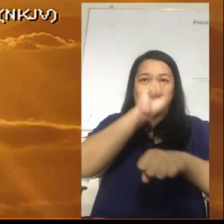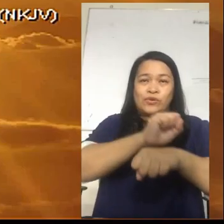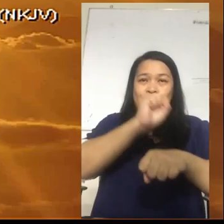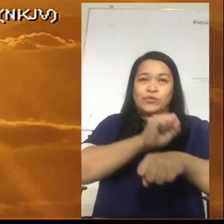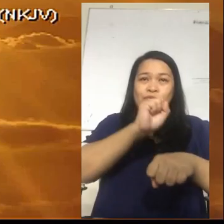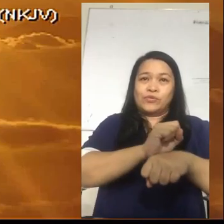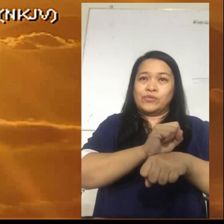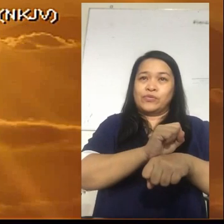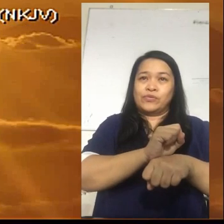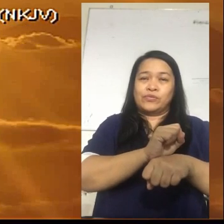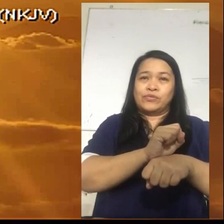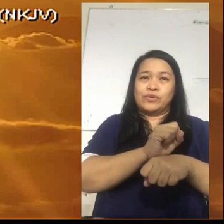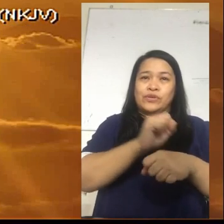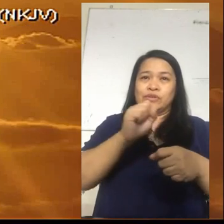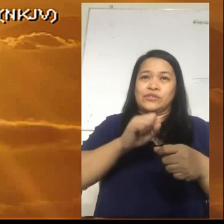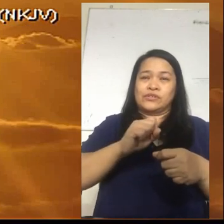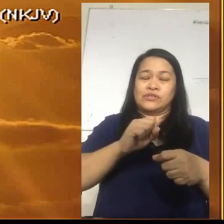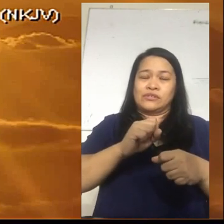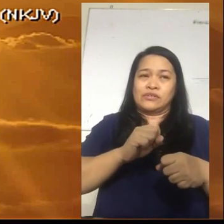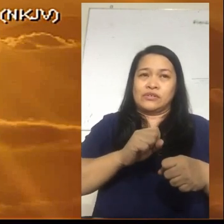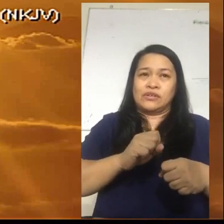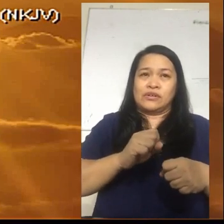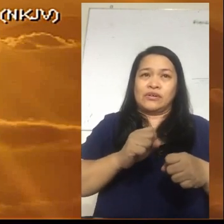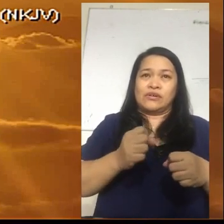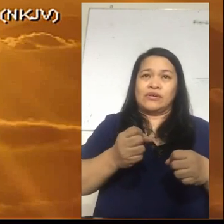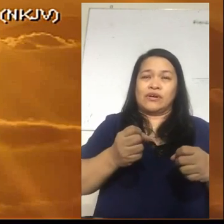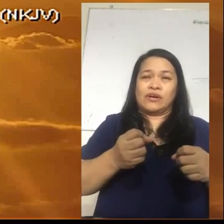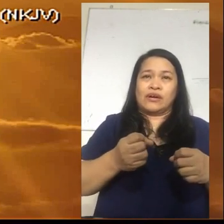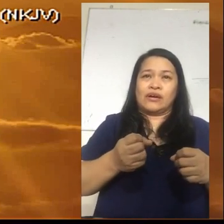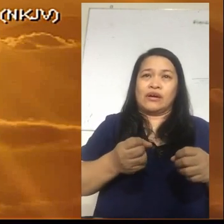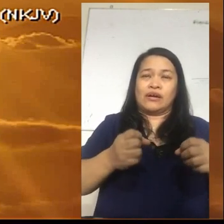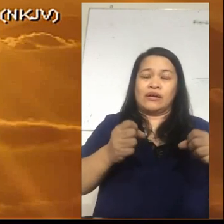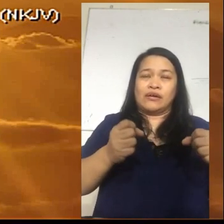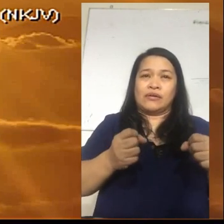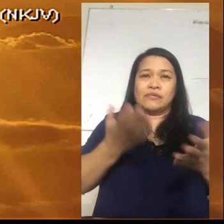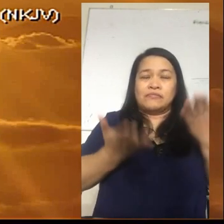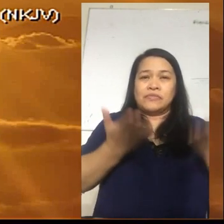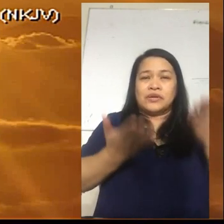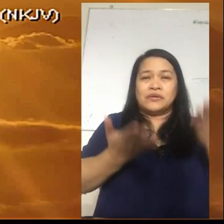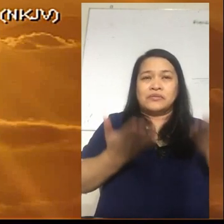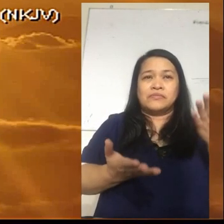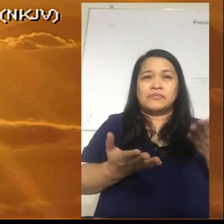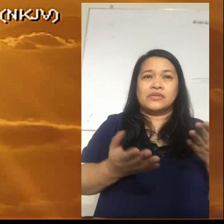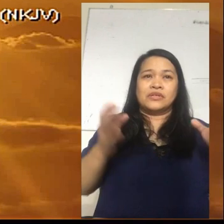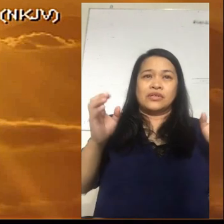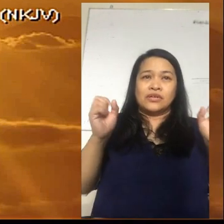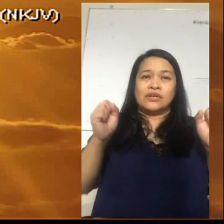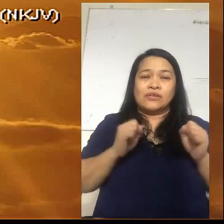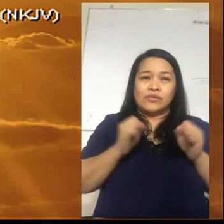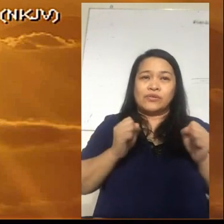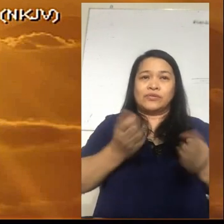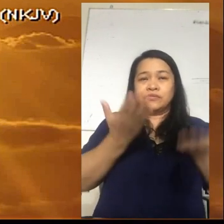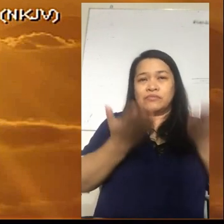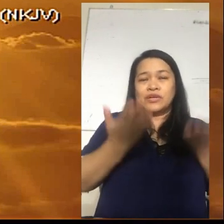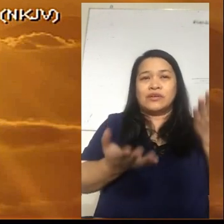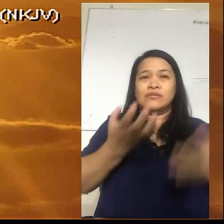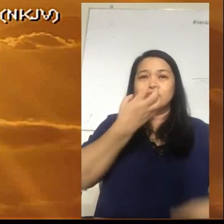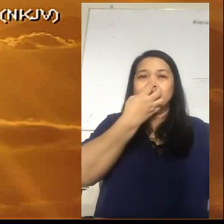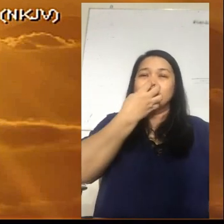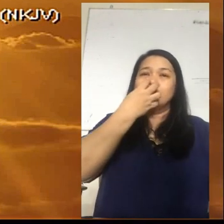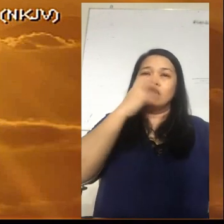were cold or hot, so then because you are lukewarm or neither cold nor hot, I will vomit